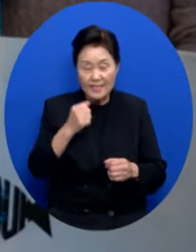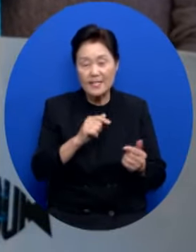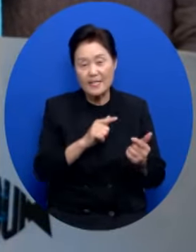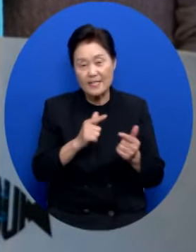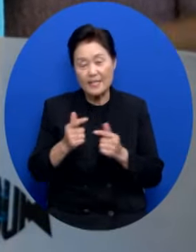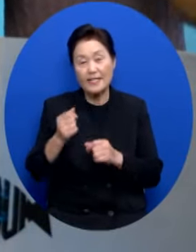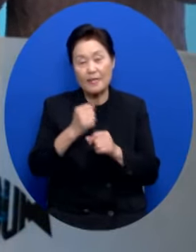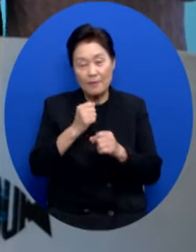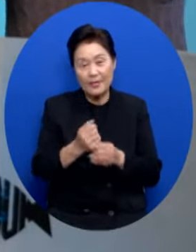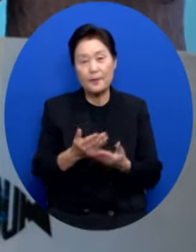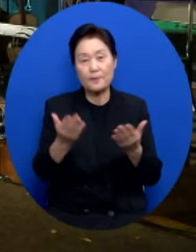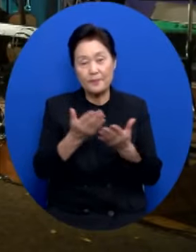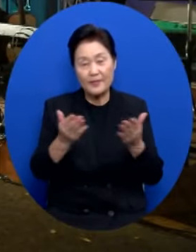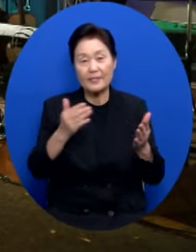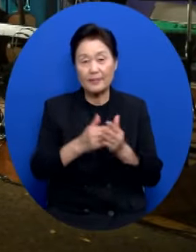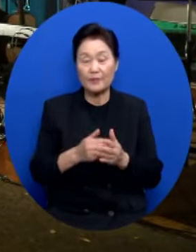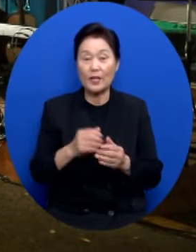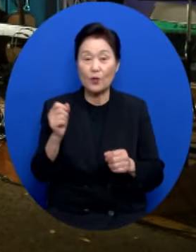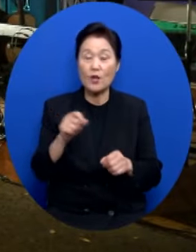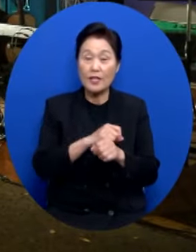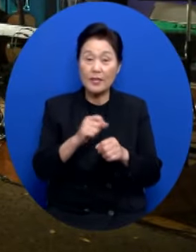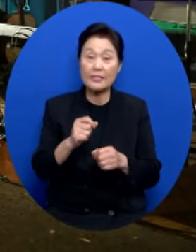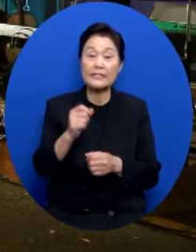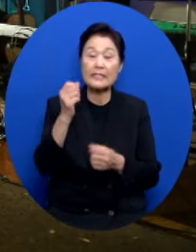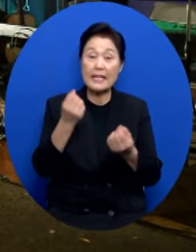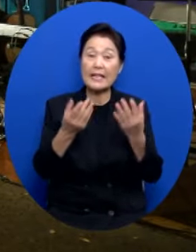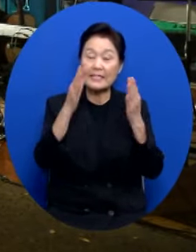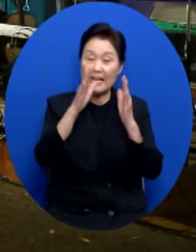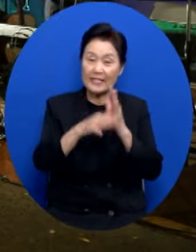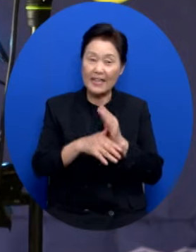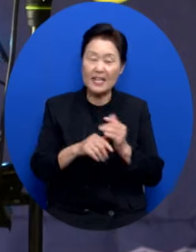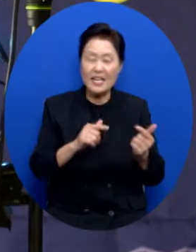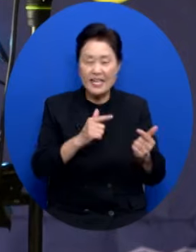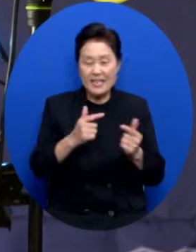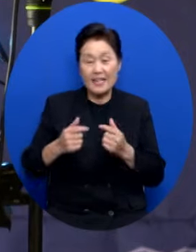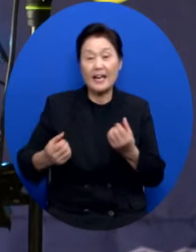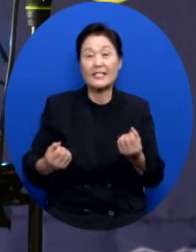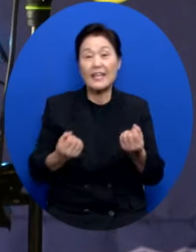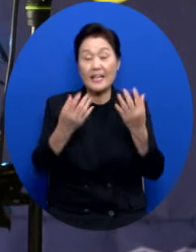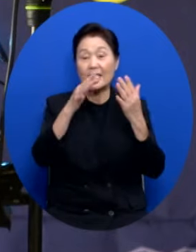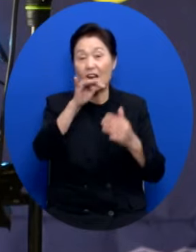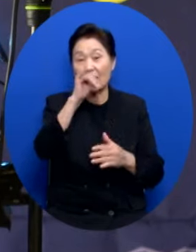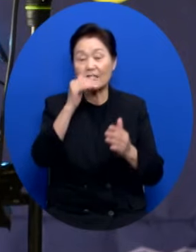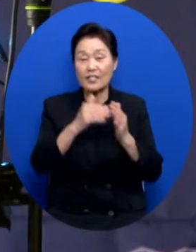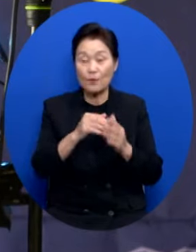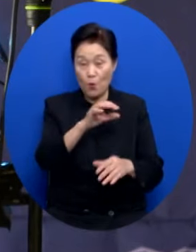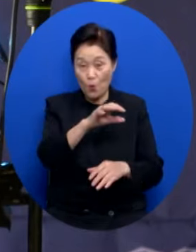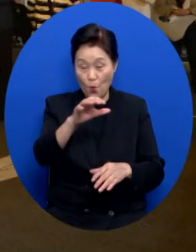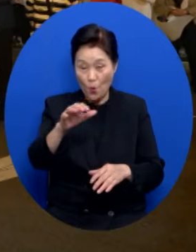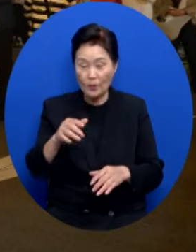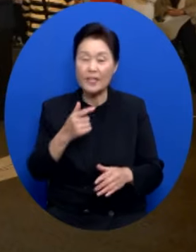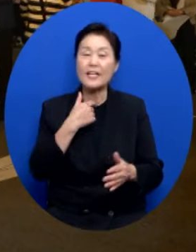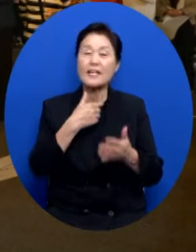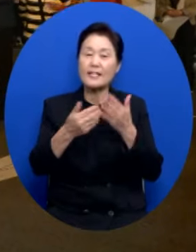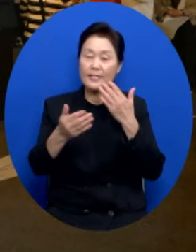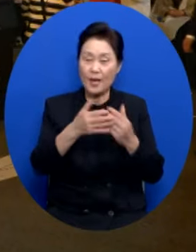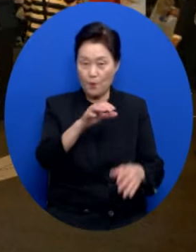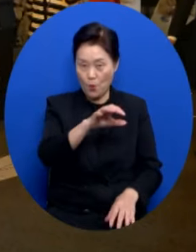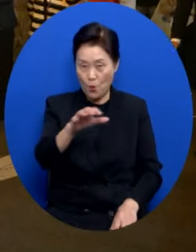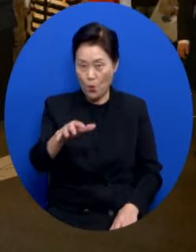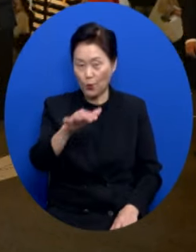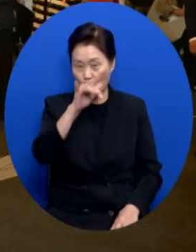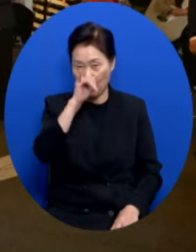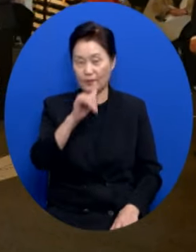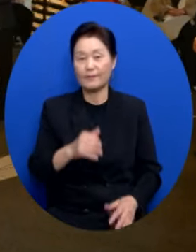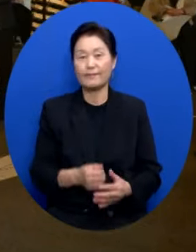준비했습니다. 또한 특설 무대에서 다양한 연주와 공연이 펼쳐졌고 곳곳에선 다채로운 체험 활동이 진행돼 좋은